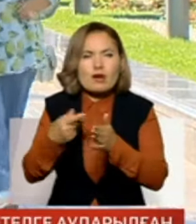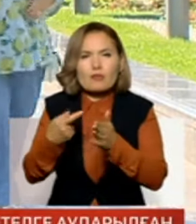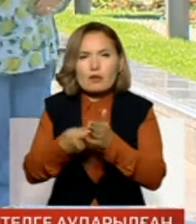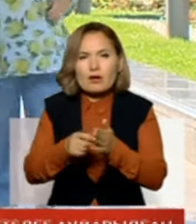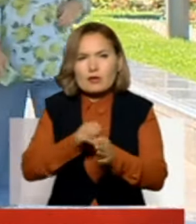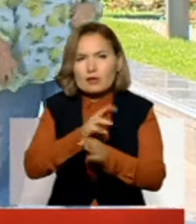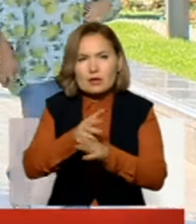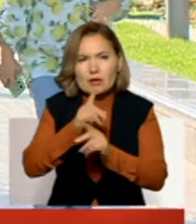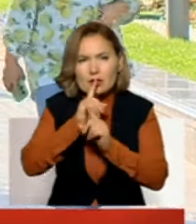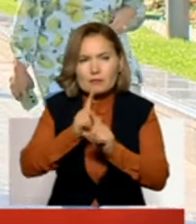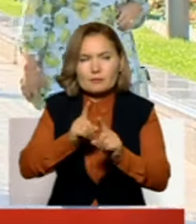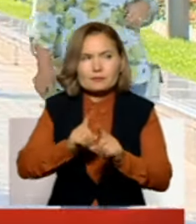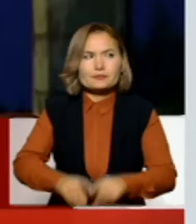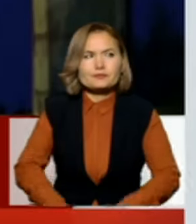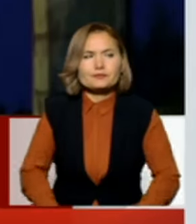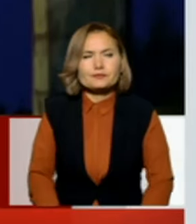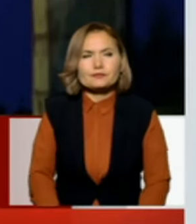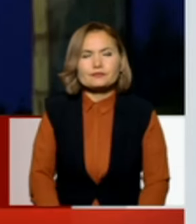арна, Астана.